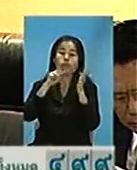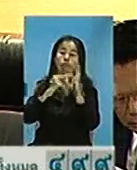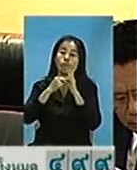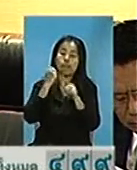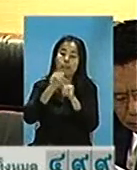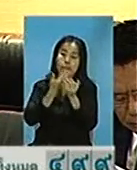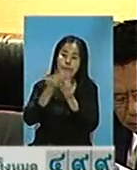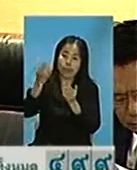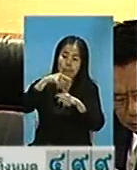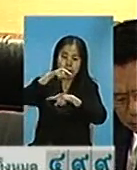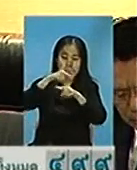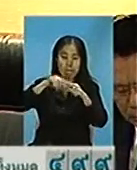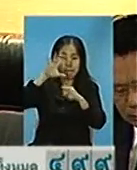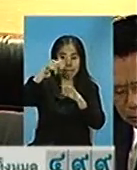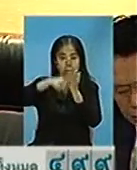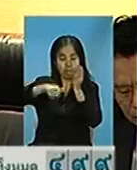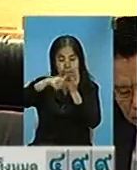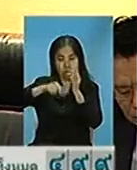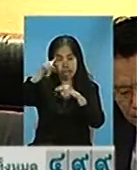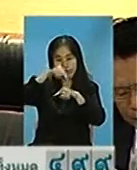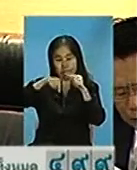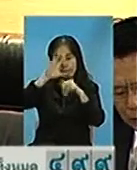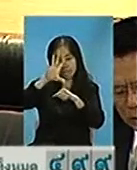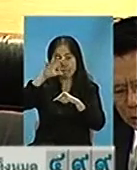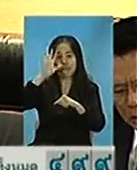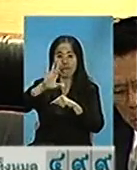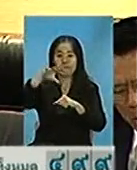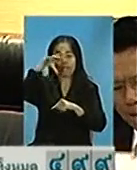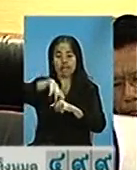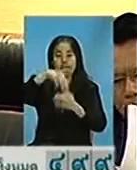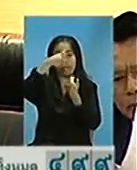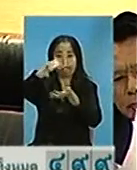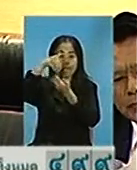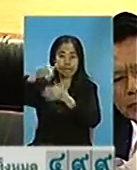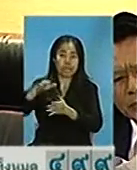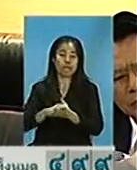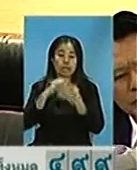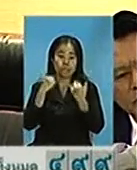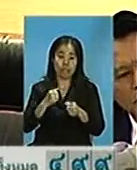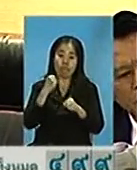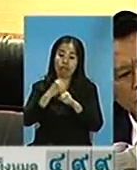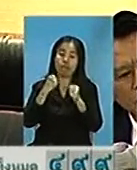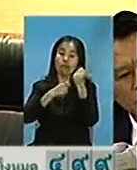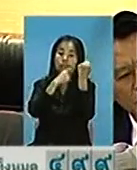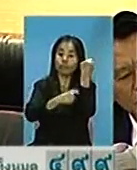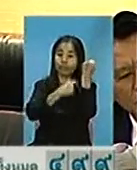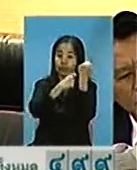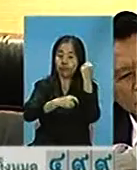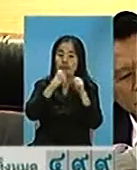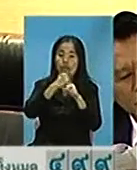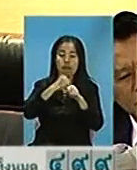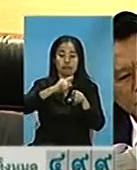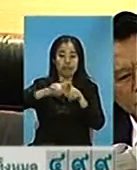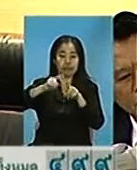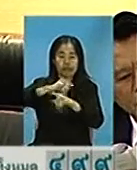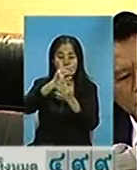ร้อยละ5ถ้า100บาทก็เก็บ5บาทท่านประธานครับการยางนี่ครบวงจรตั้งแต่ต้นน้ำ